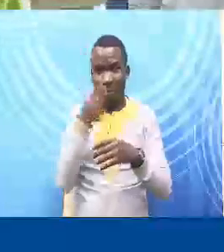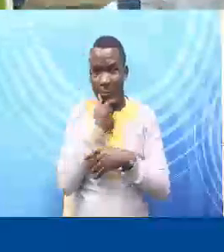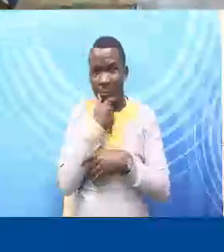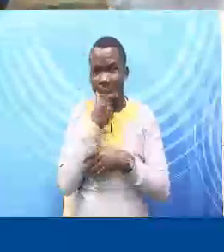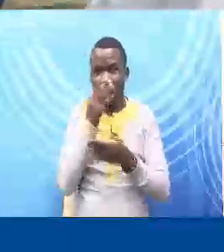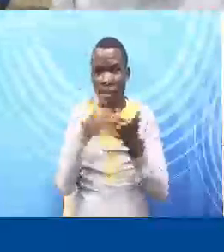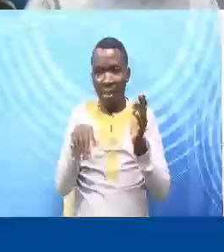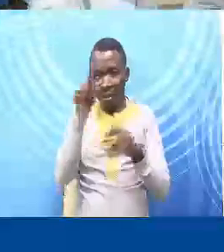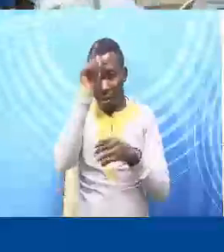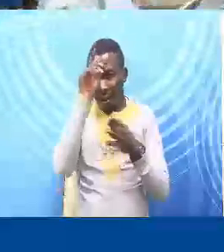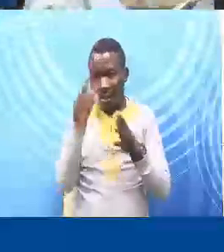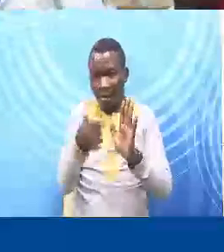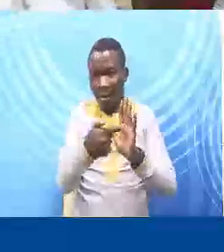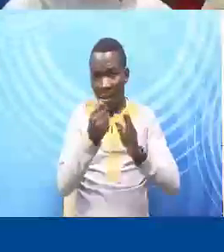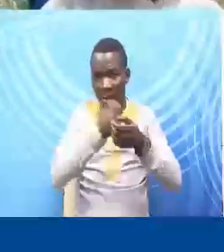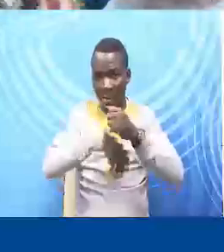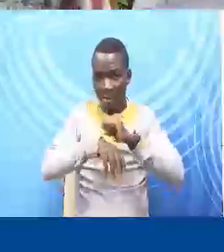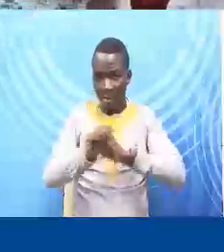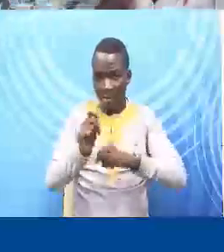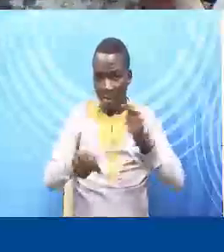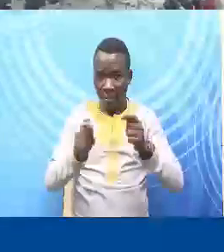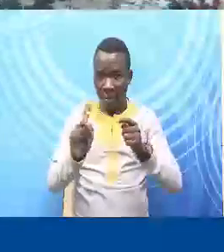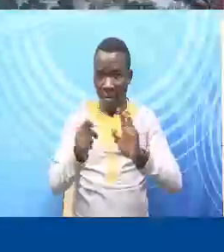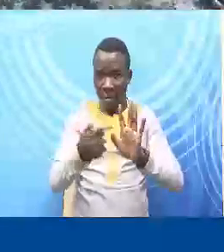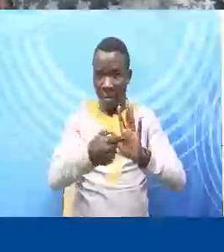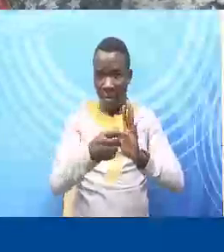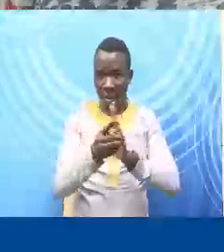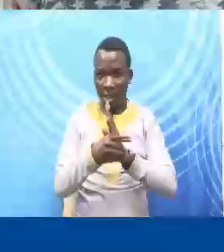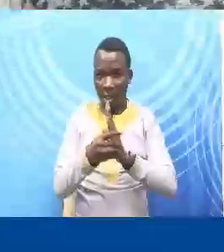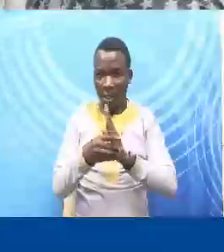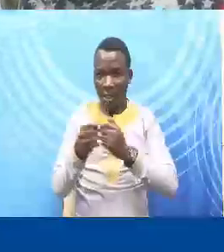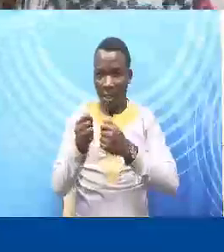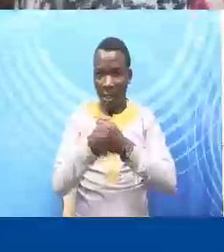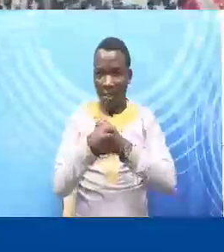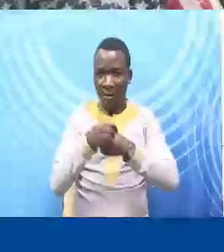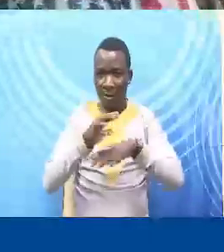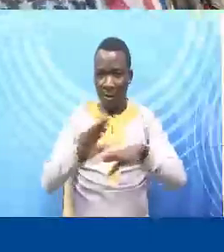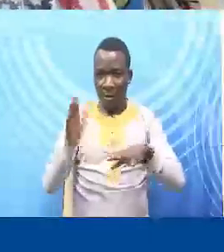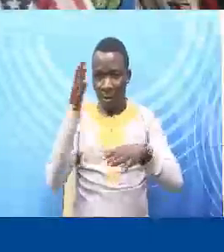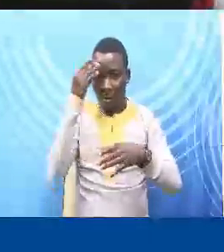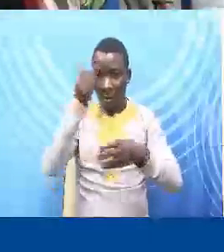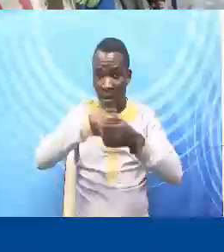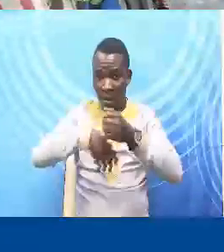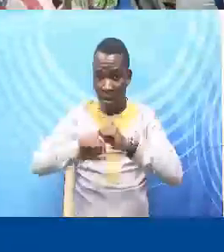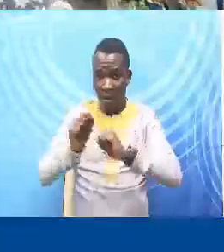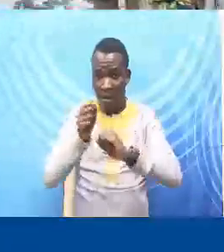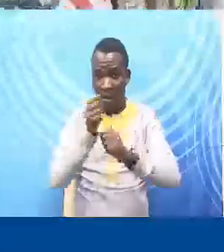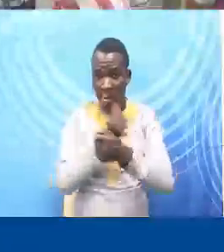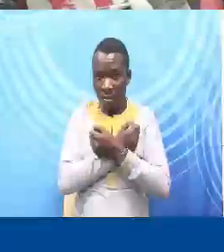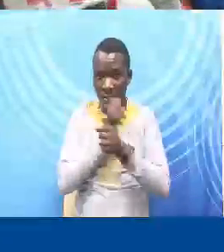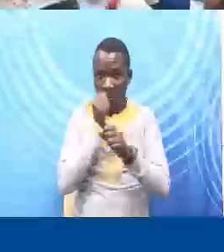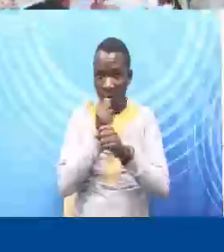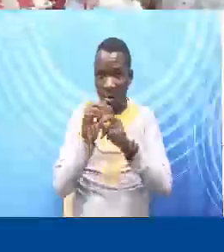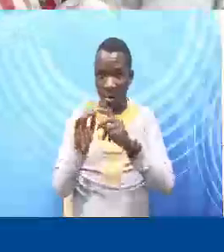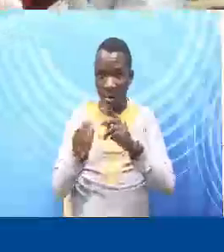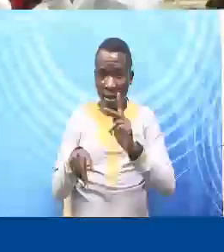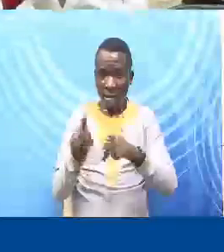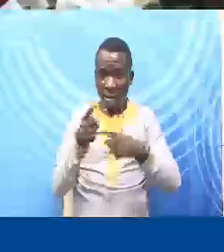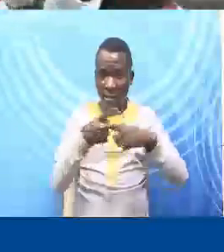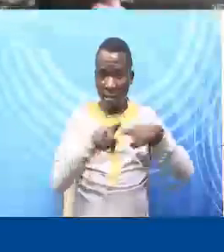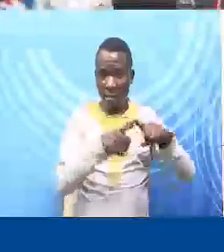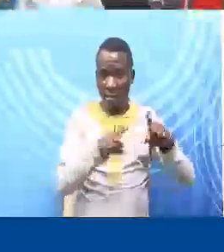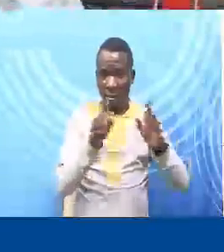bakunze kugaragara mu bikorwa by'ubumaji ntabwo bagaragaye muri aka karere ka rubavu gusa kuko ari ibikorwa bikunze gukorwa n'abantu batari bake